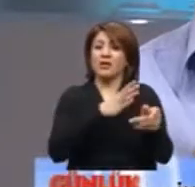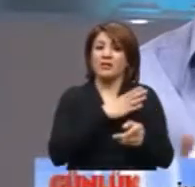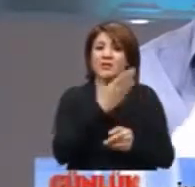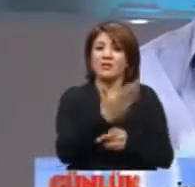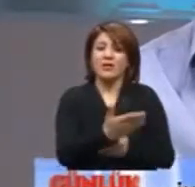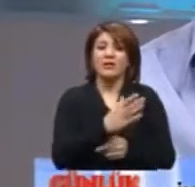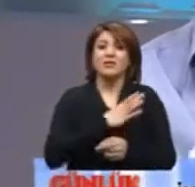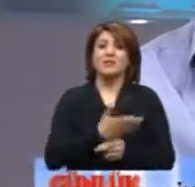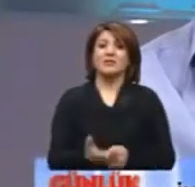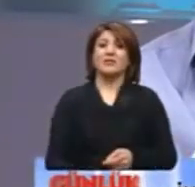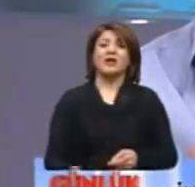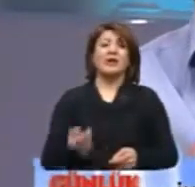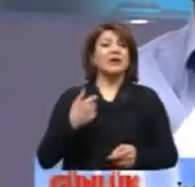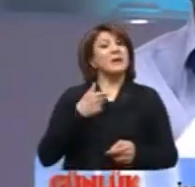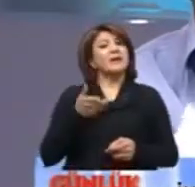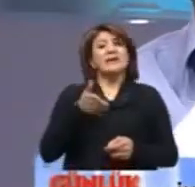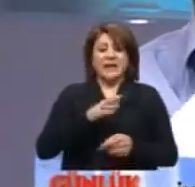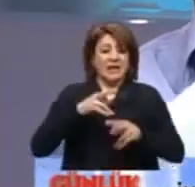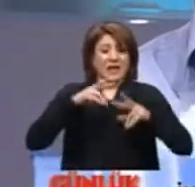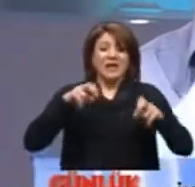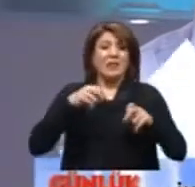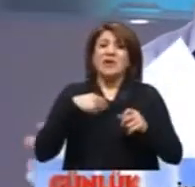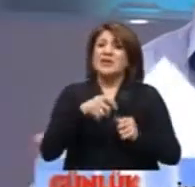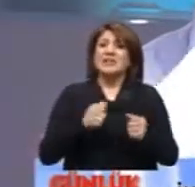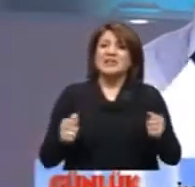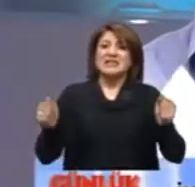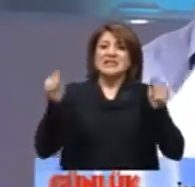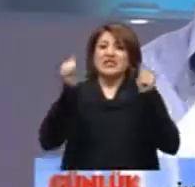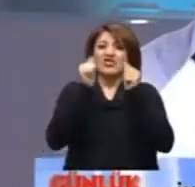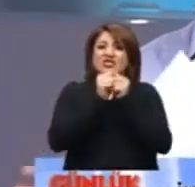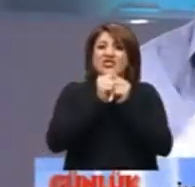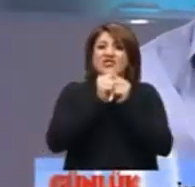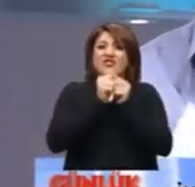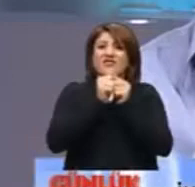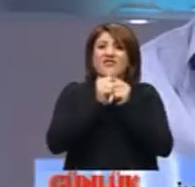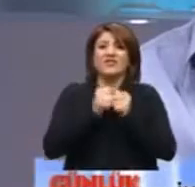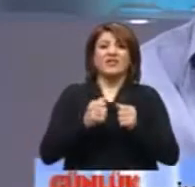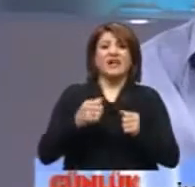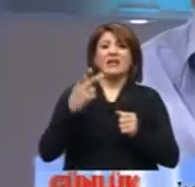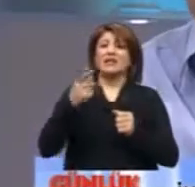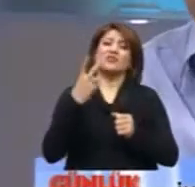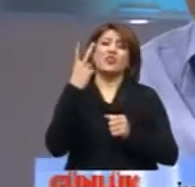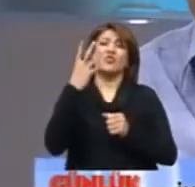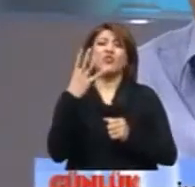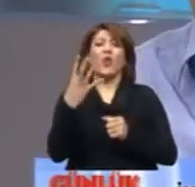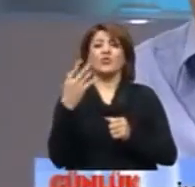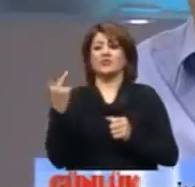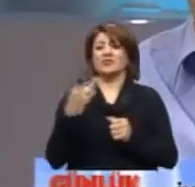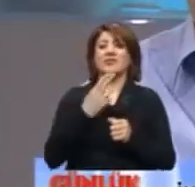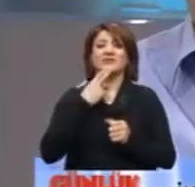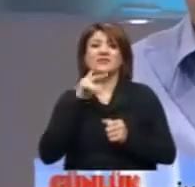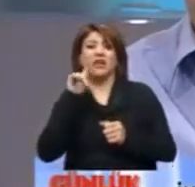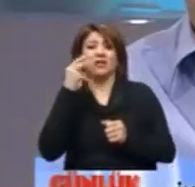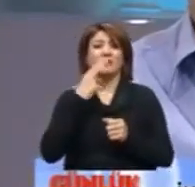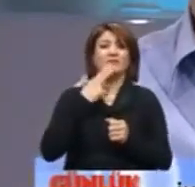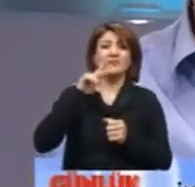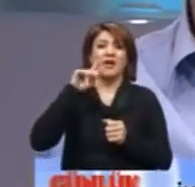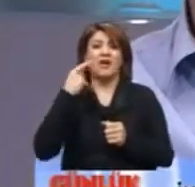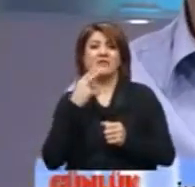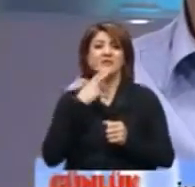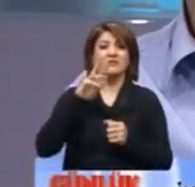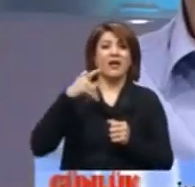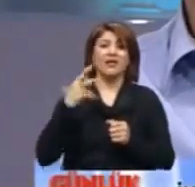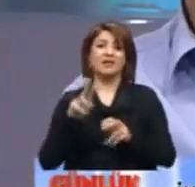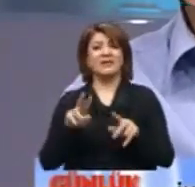Sadece magazin yazısında çift cinsiyetli, hatta bir yere dörde kadar çıkardı. Dört cinsiyetli insanlar olduğunu söylüyor. Ve bir